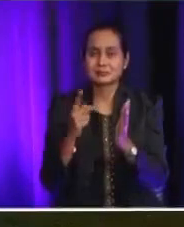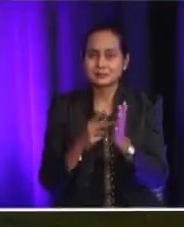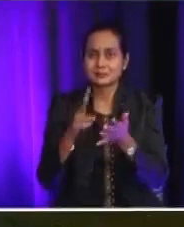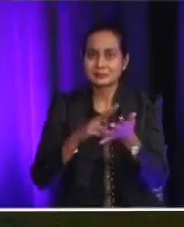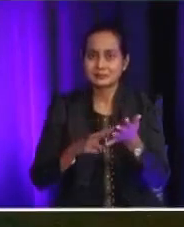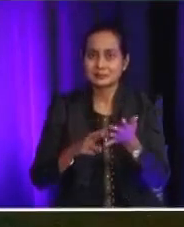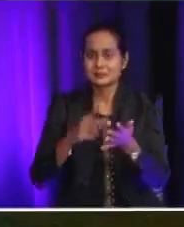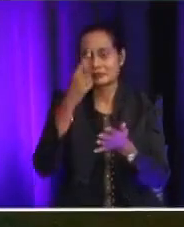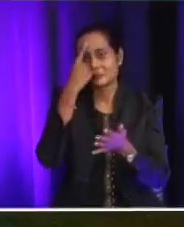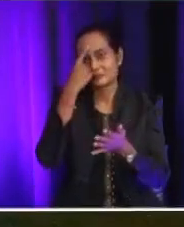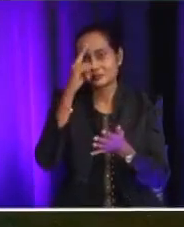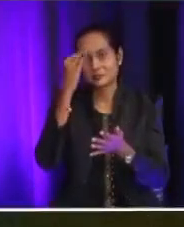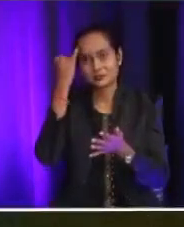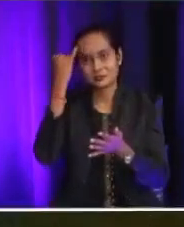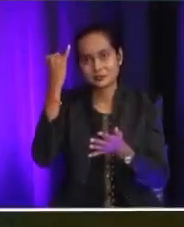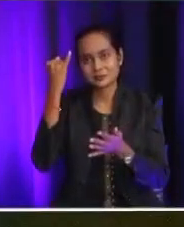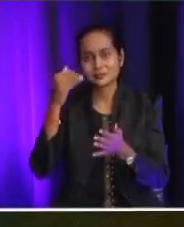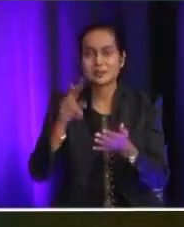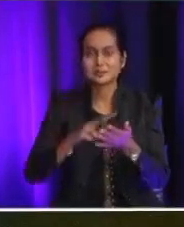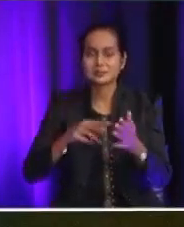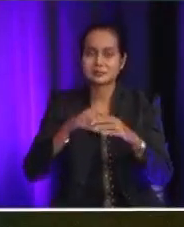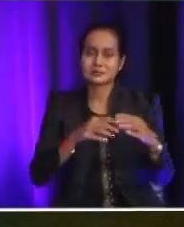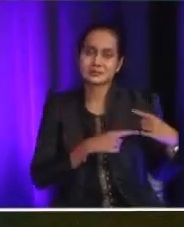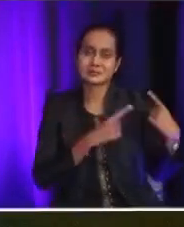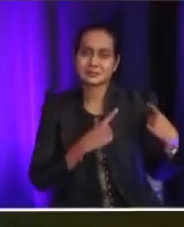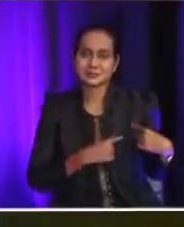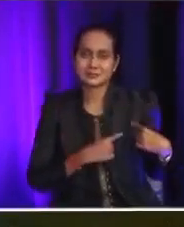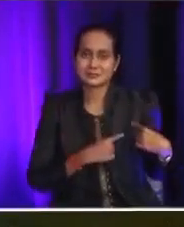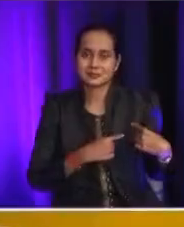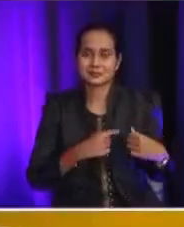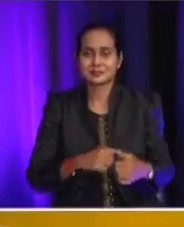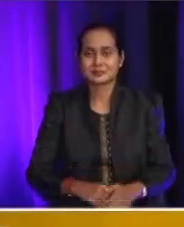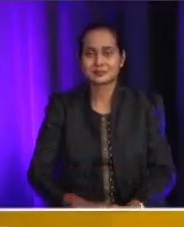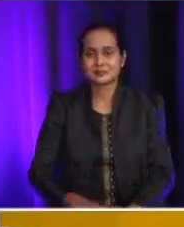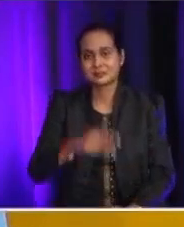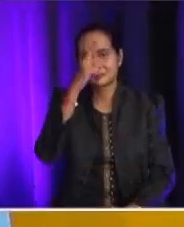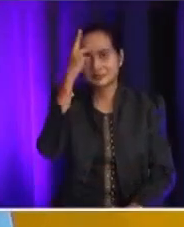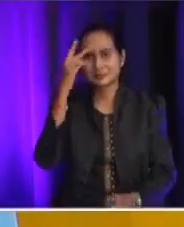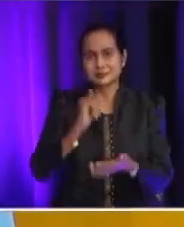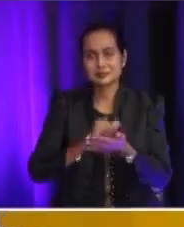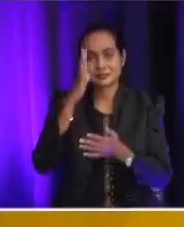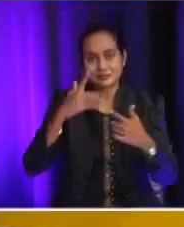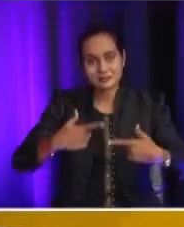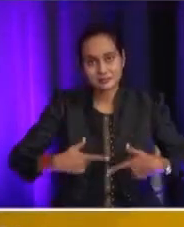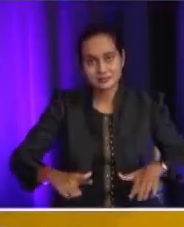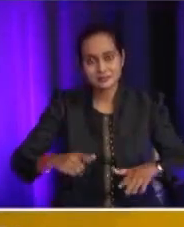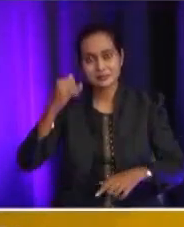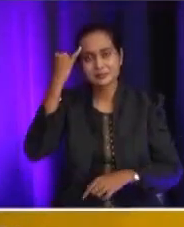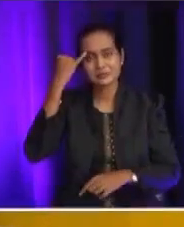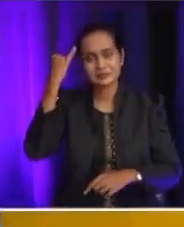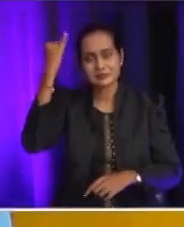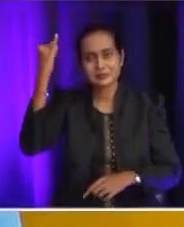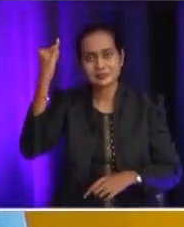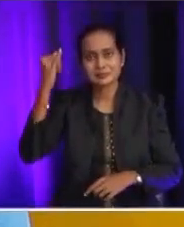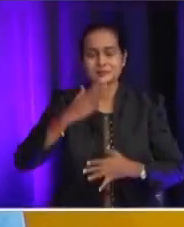Jadi, bacalah dengan hati. Kerana yang itulah lahirnya ilmu, perasaan yang tenang. Kata tadi